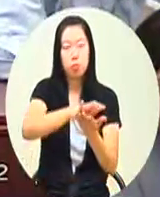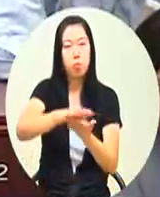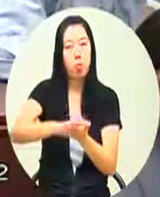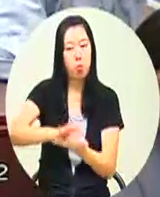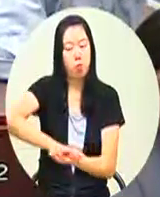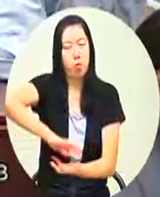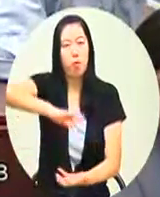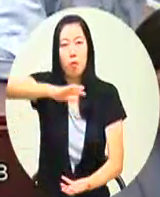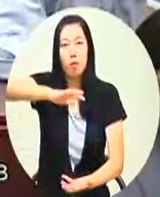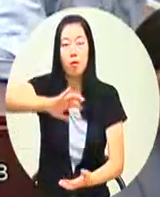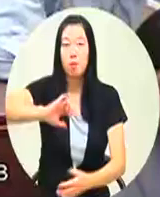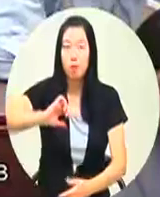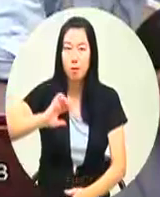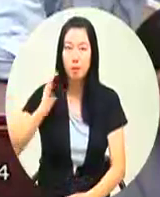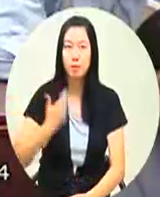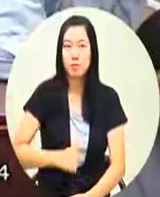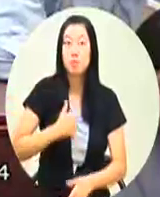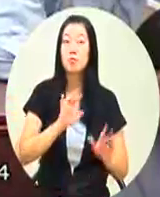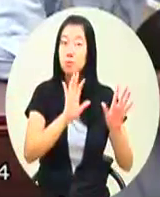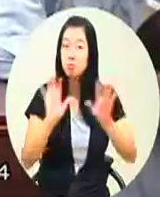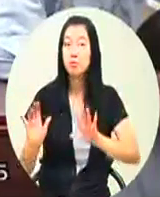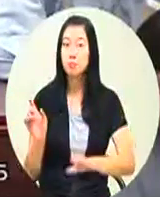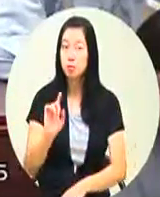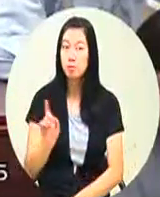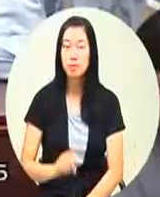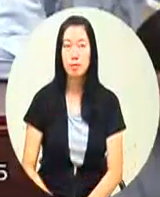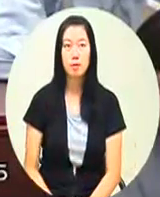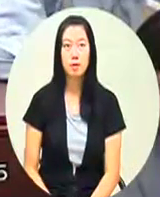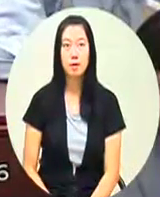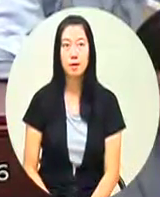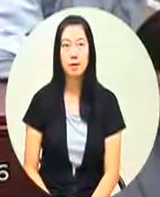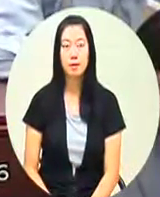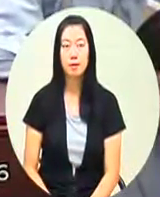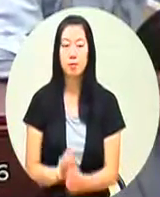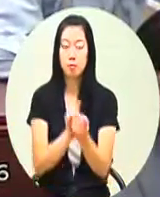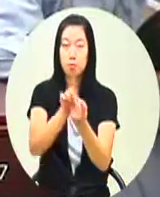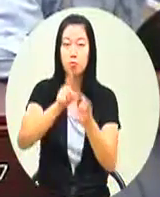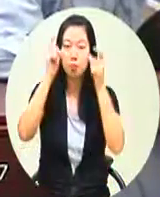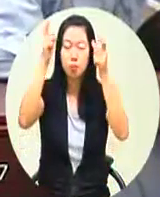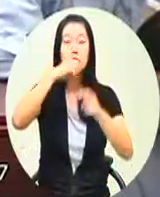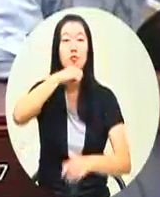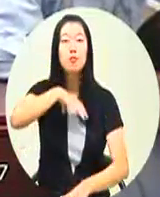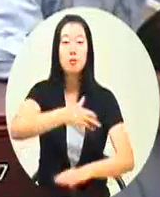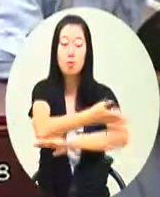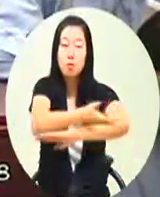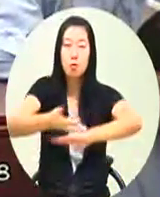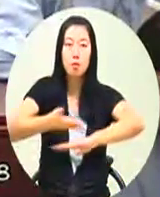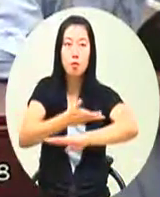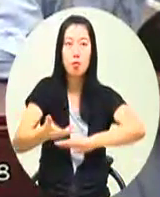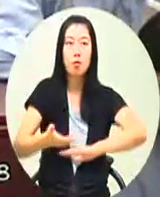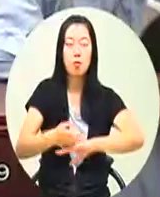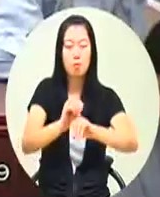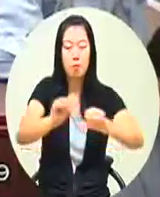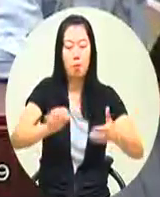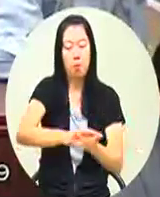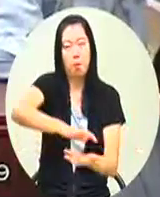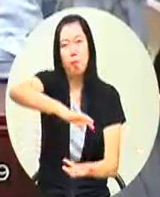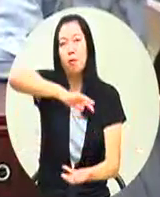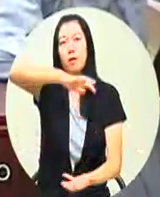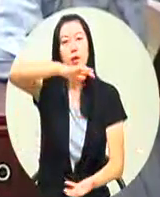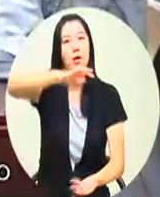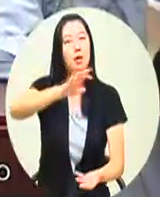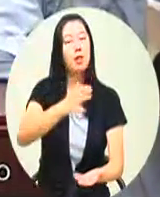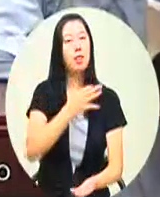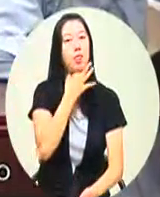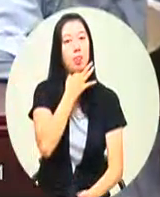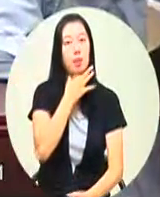但是事实上对整个一个那个整个一个高频系的这个淤积量还是入不敷出。